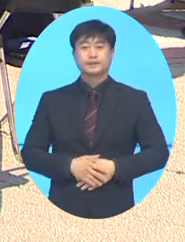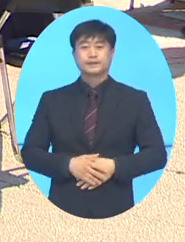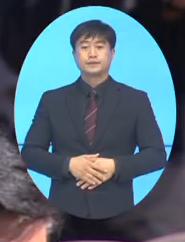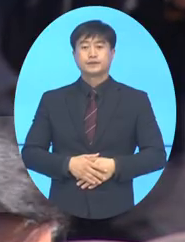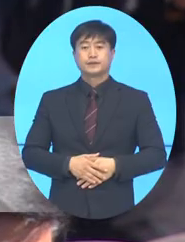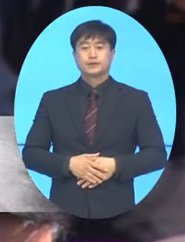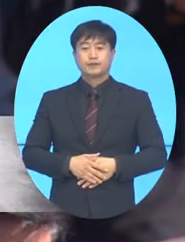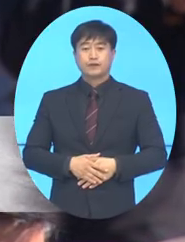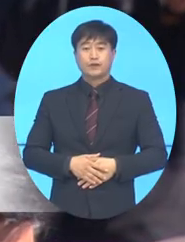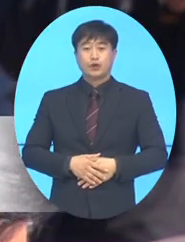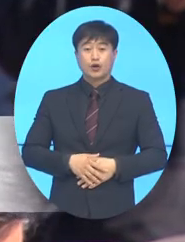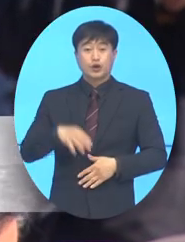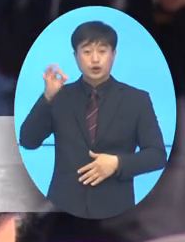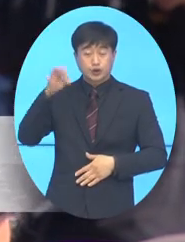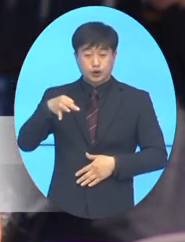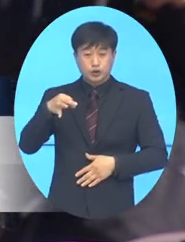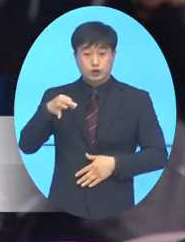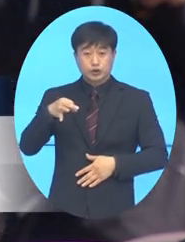지금